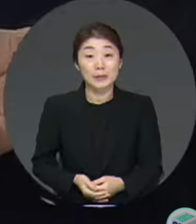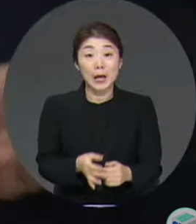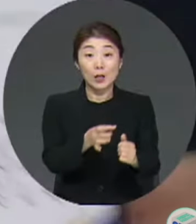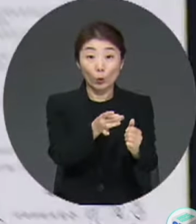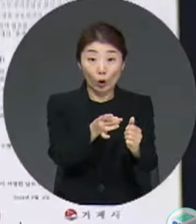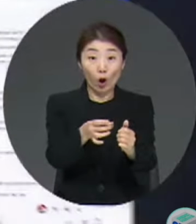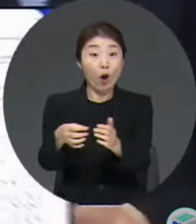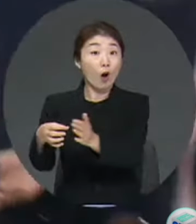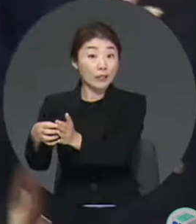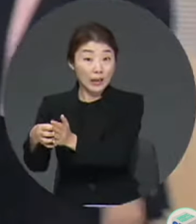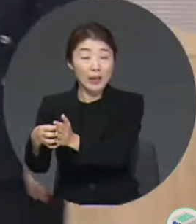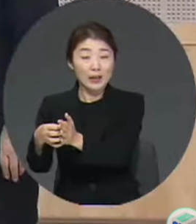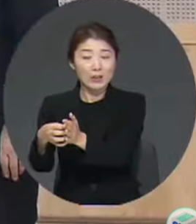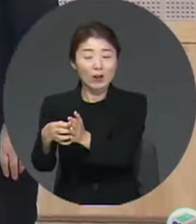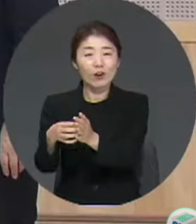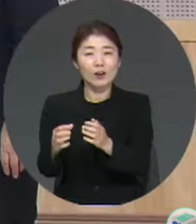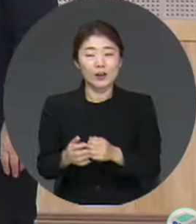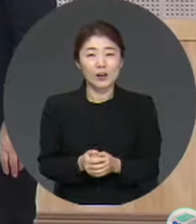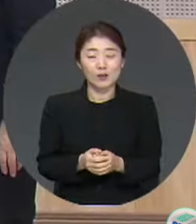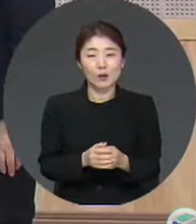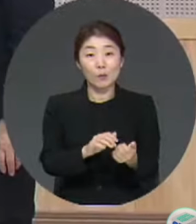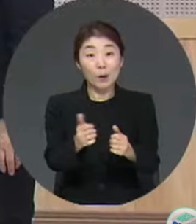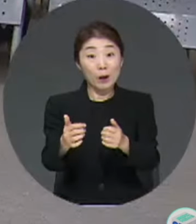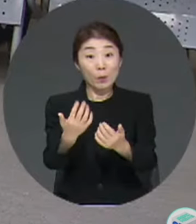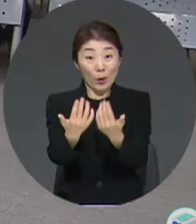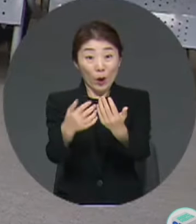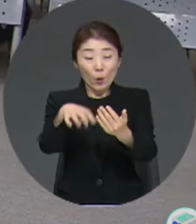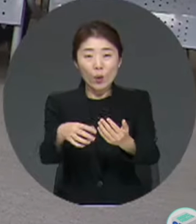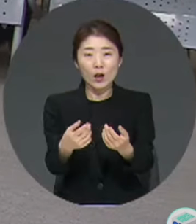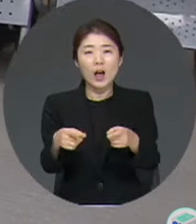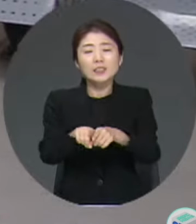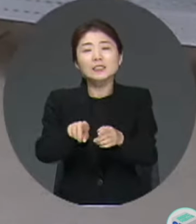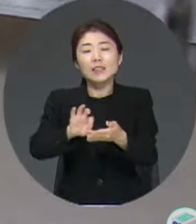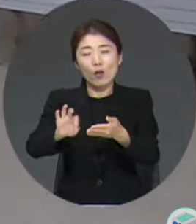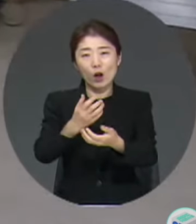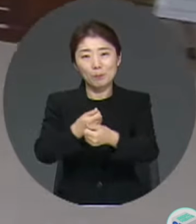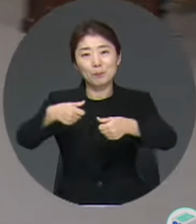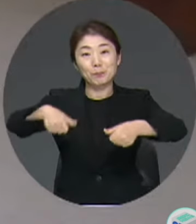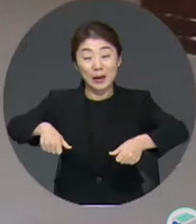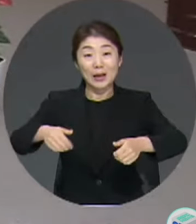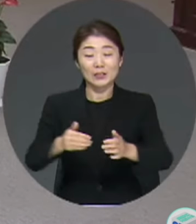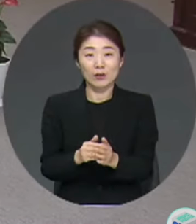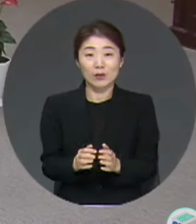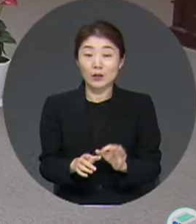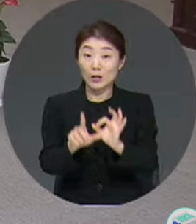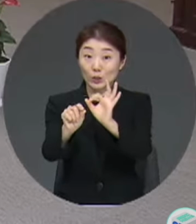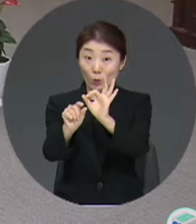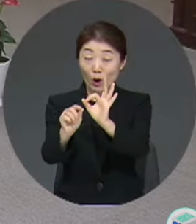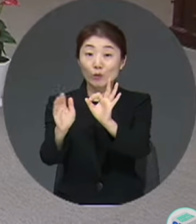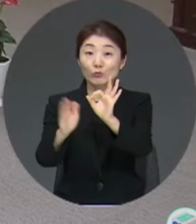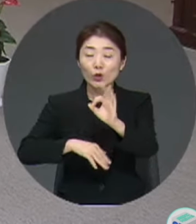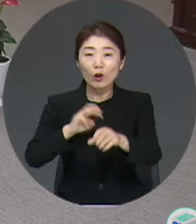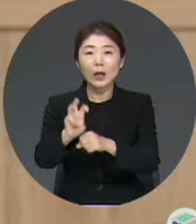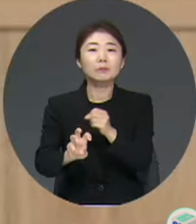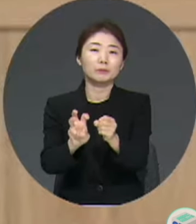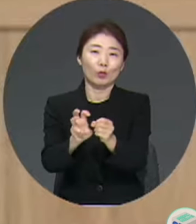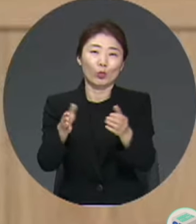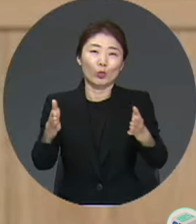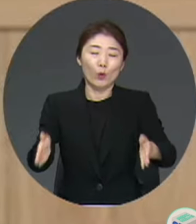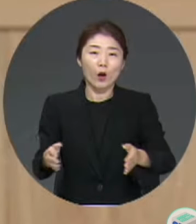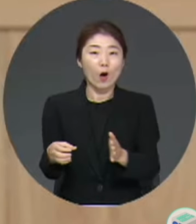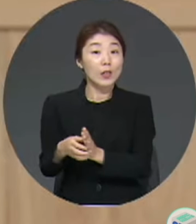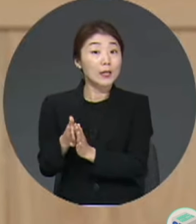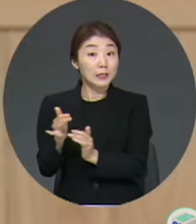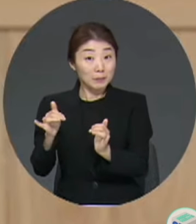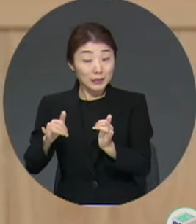통영시와 거제시가 화장시설 공동 사용 협약을 맺었습니다. 오는 10월부터 30년 동안 거제